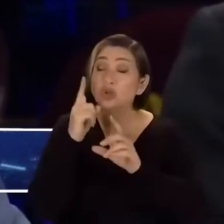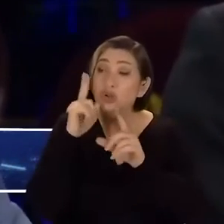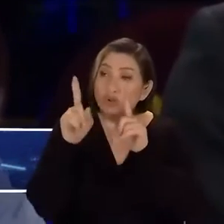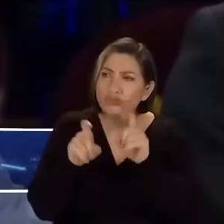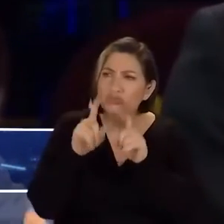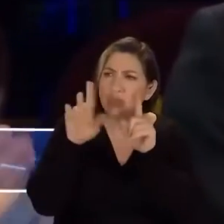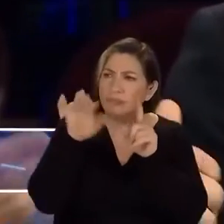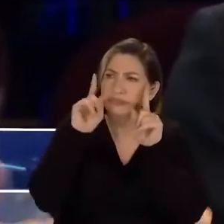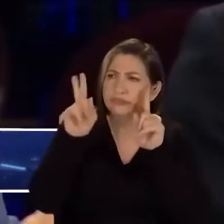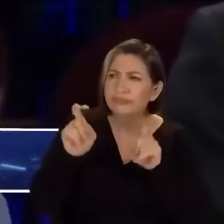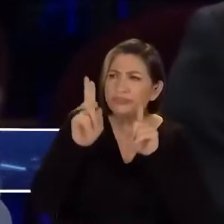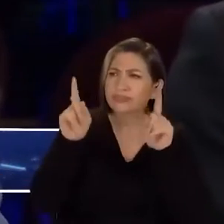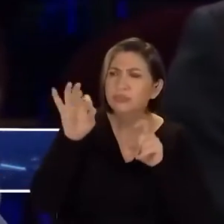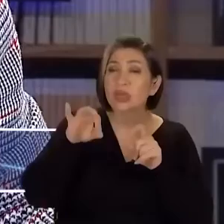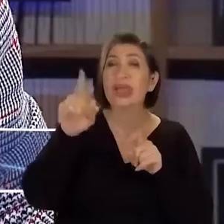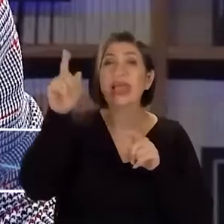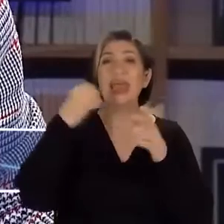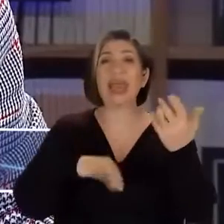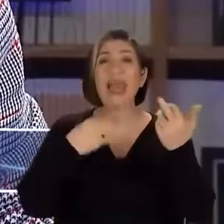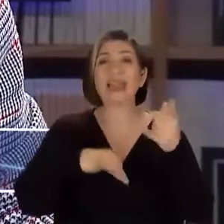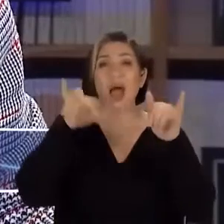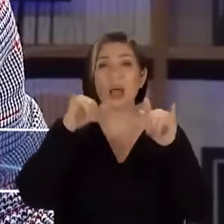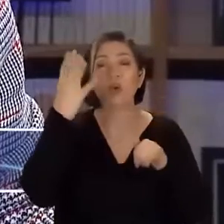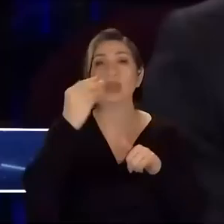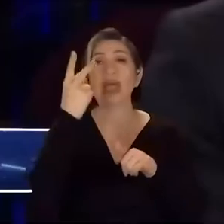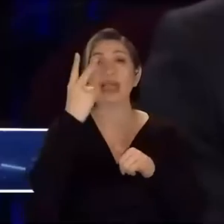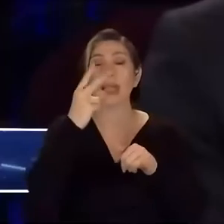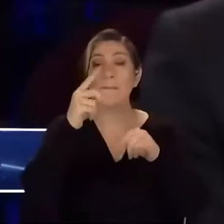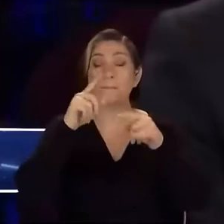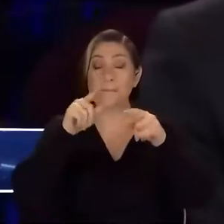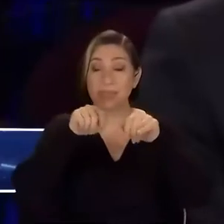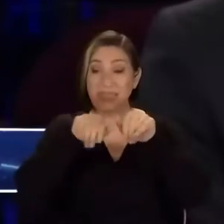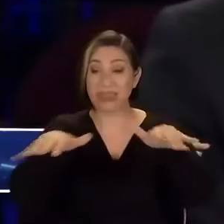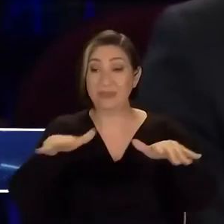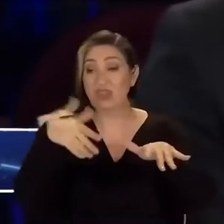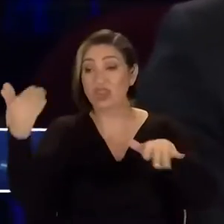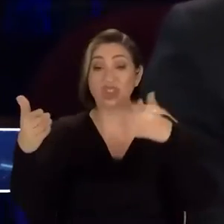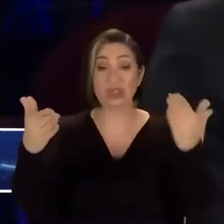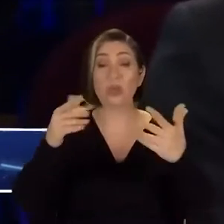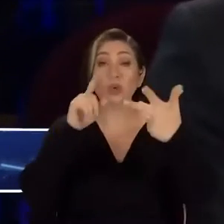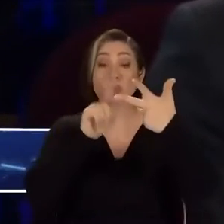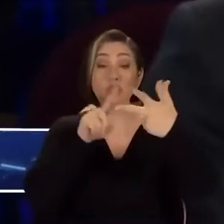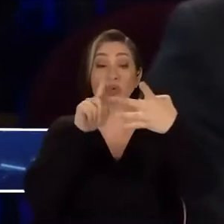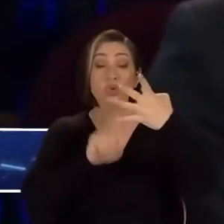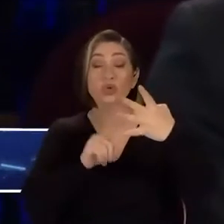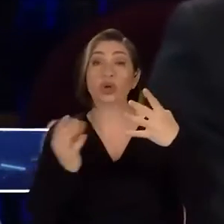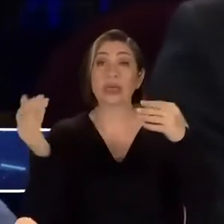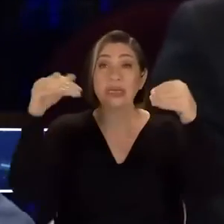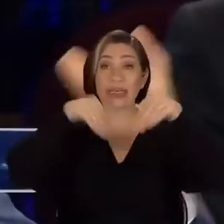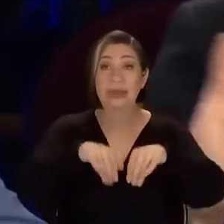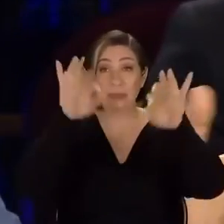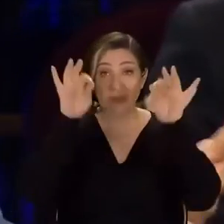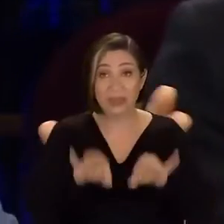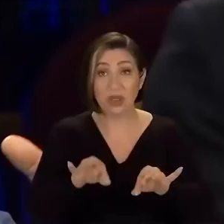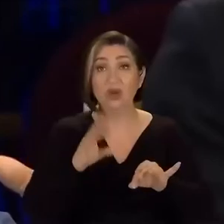ortaya çıkıyor. Bugün işte en son İrlanda'da da aynı şey oldu. İki tane partili sistemlerin dışından artık üçüncü, dördüncü partiler geliyor olması ve